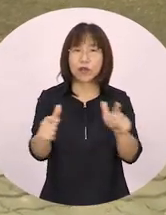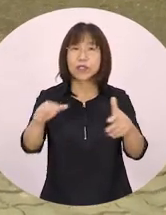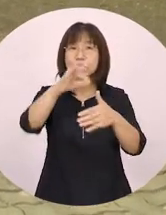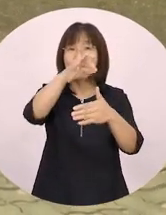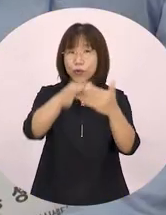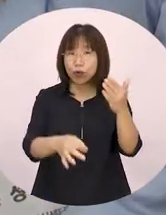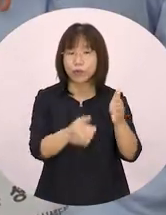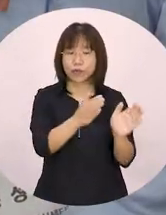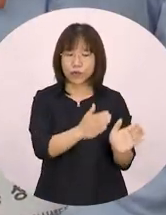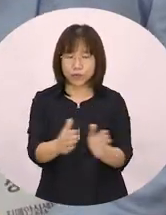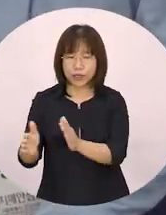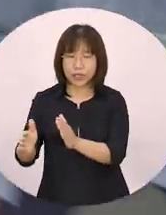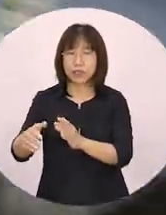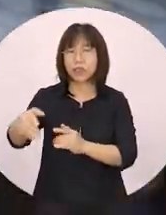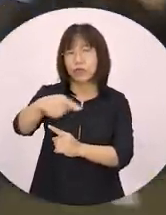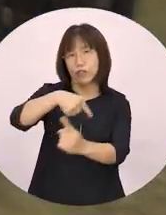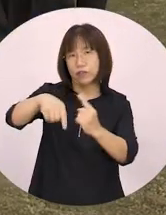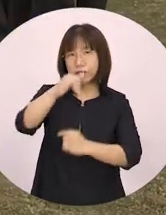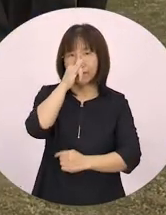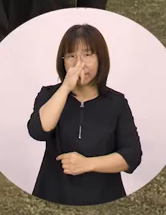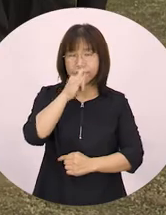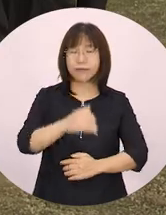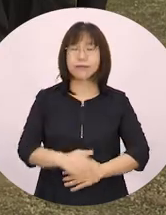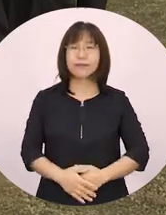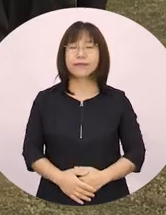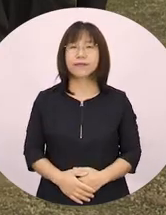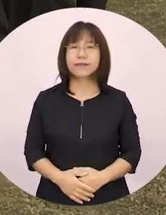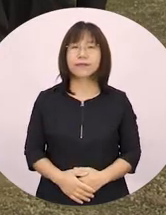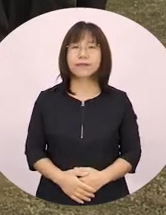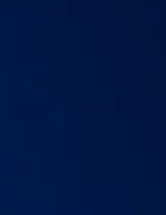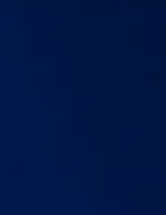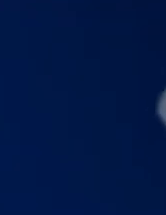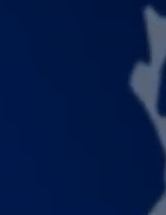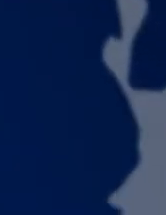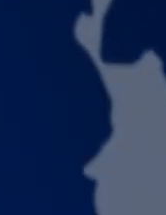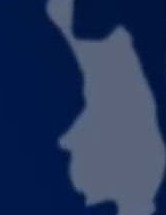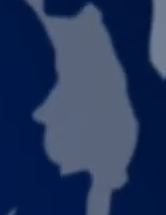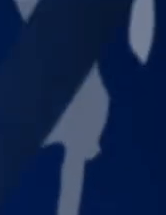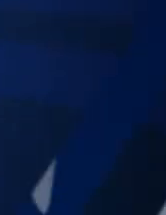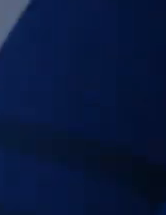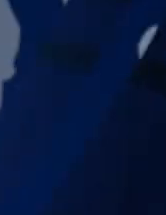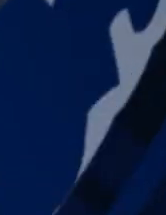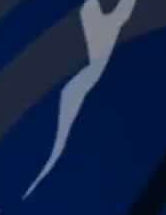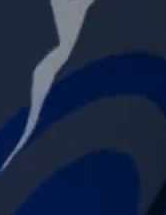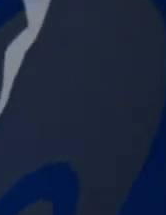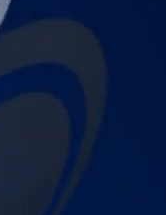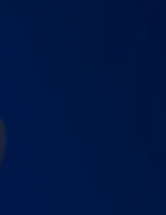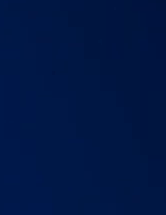다양한 프로그램을 마련하고 운영하고 있습니다.